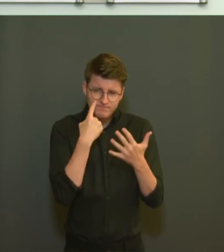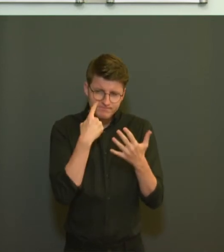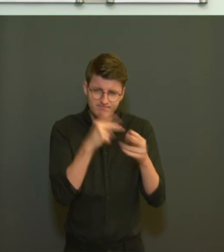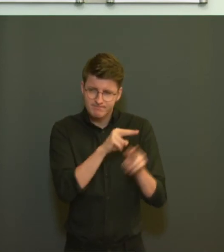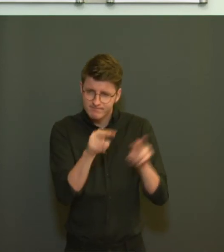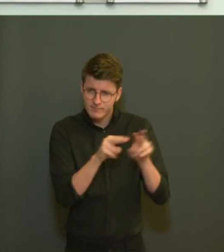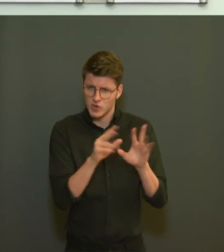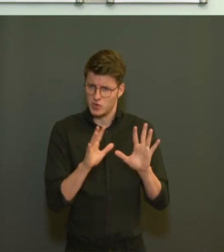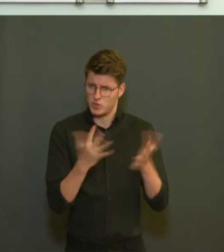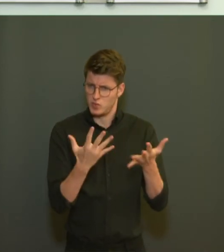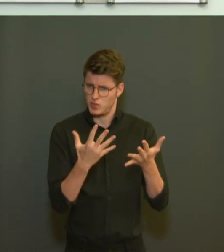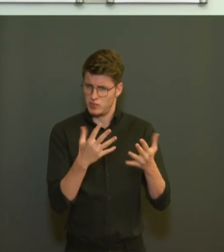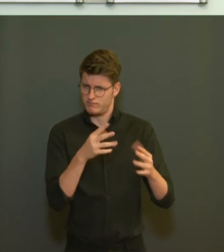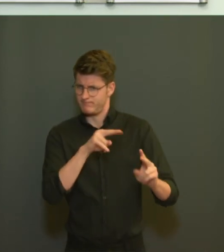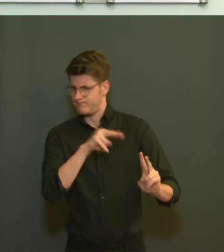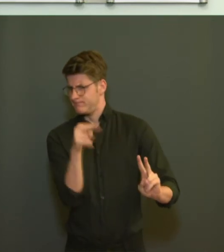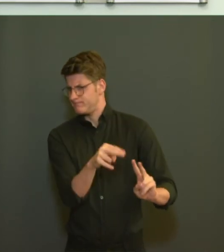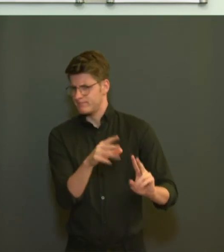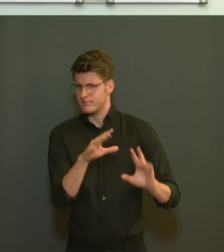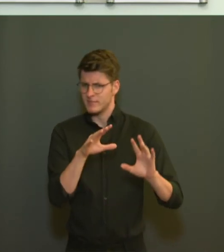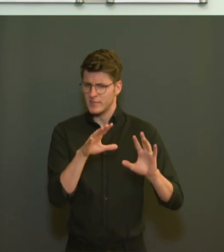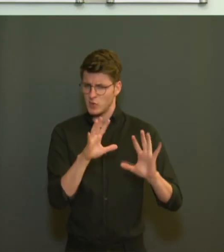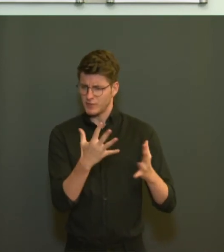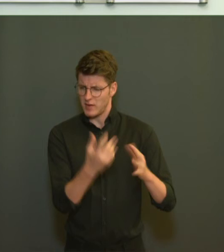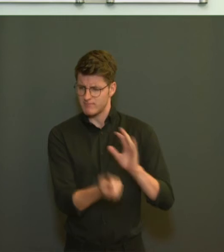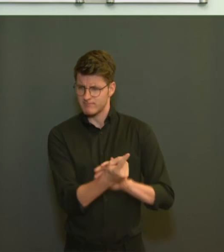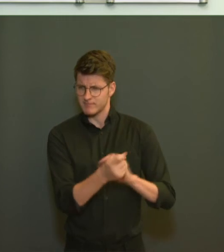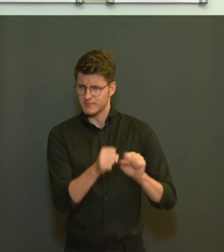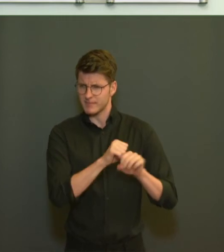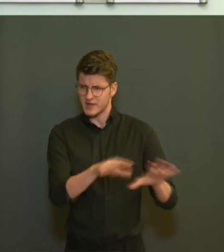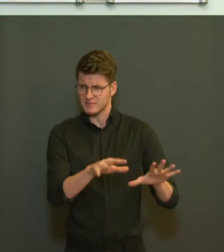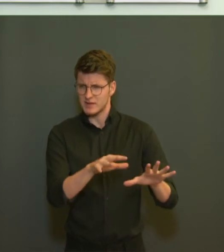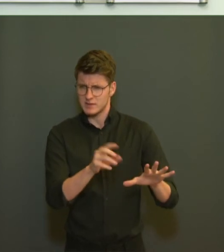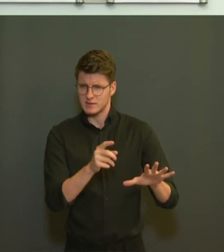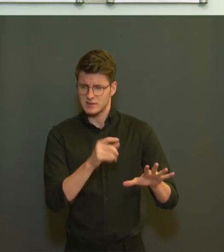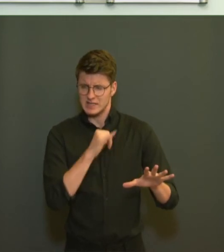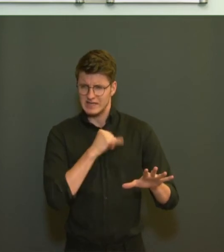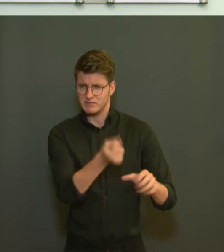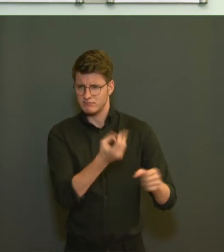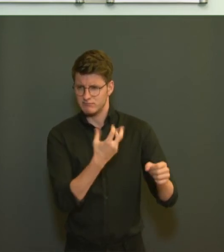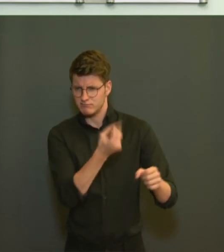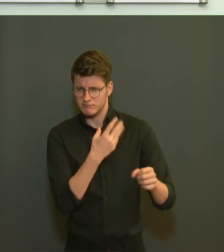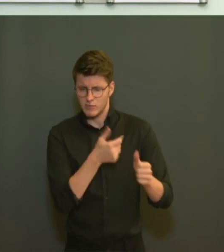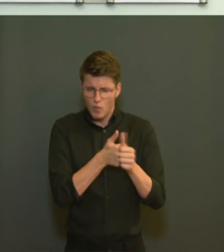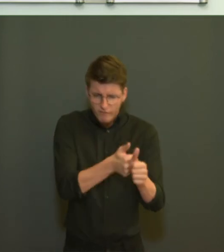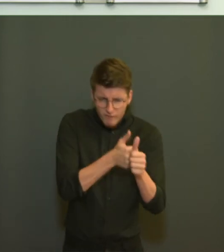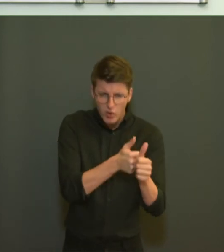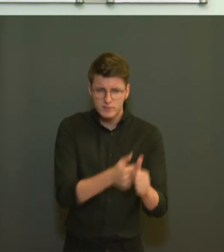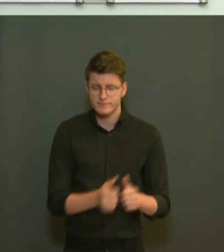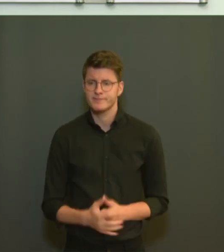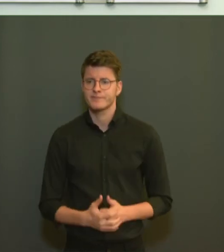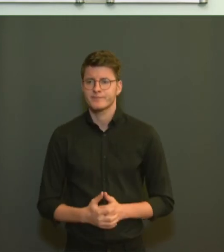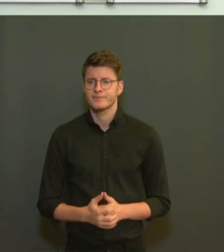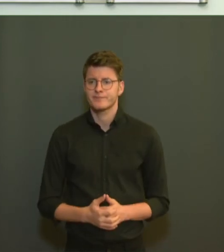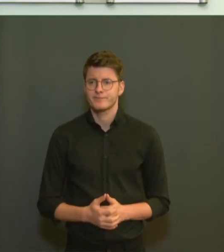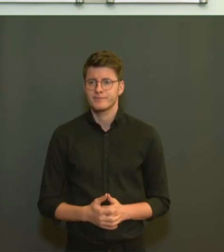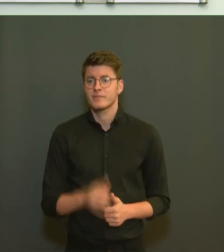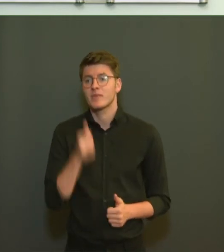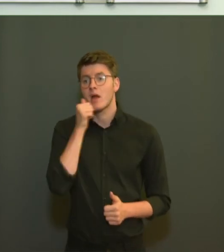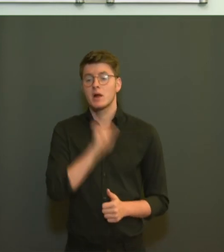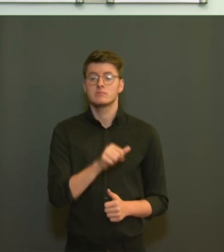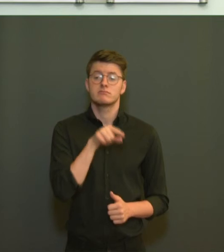andere criteria die ik eerder aangehaald heb. Wanneer de situatie in bepaalde gemeenten ongunstig is of